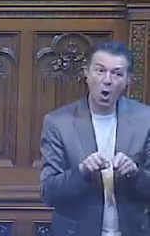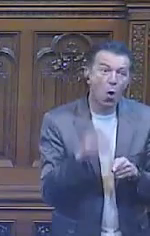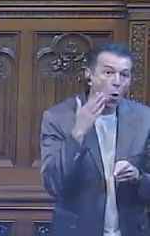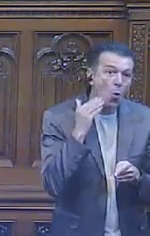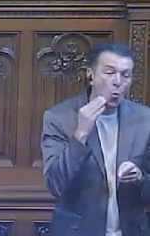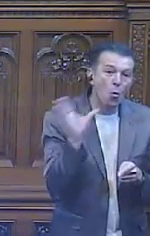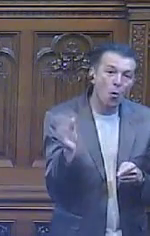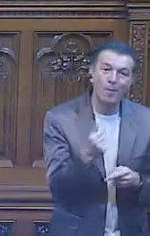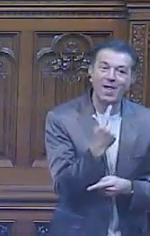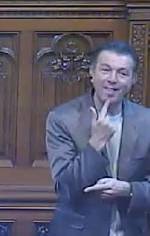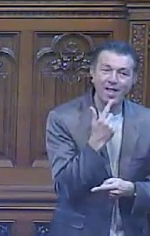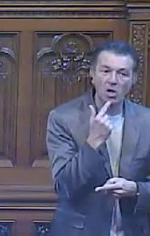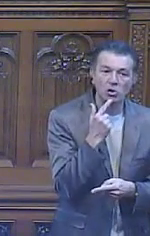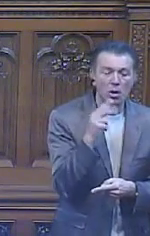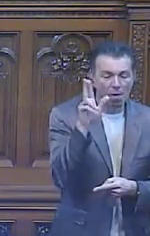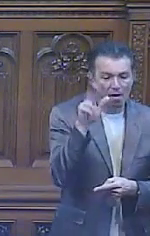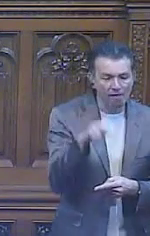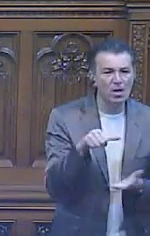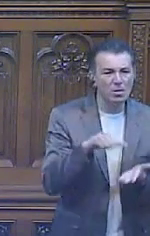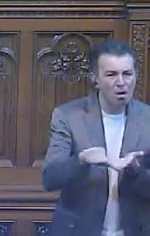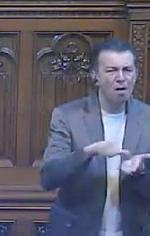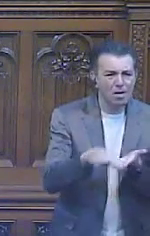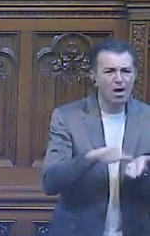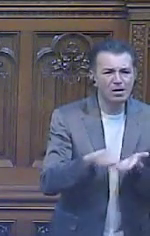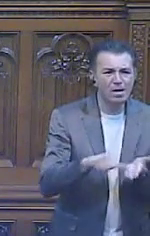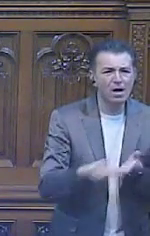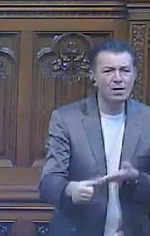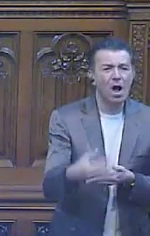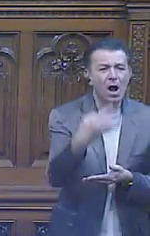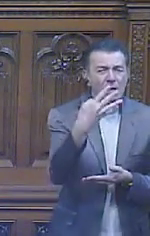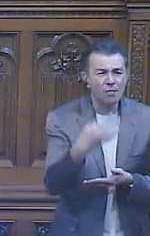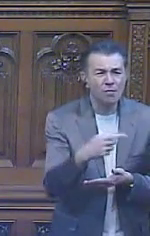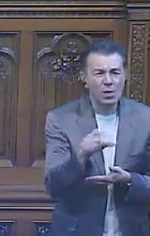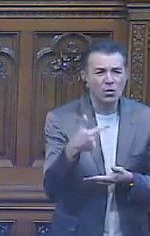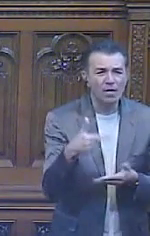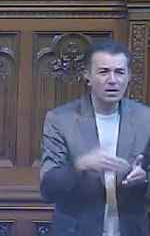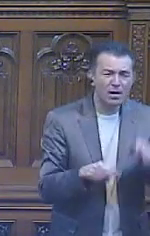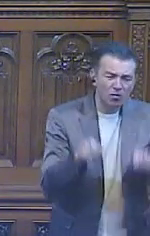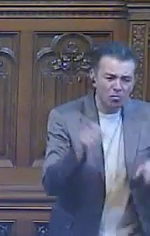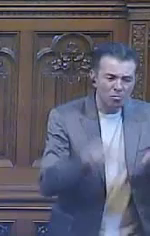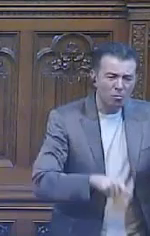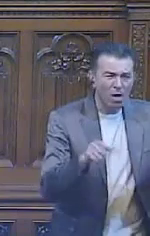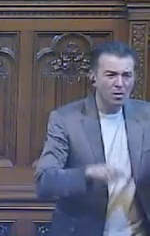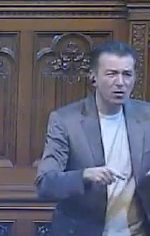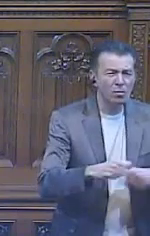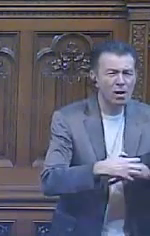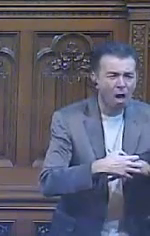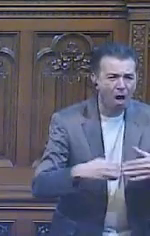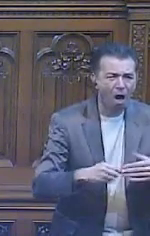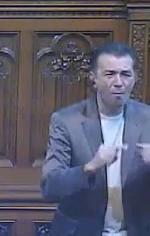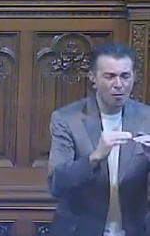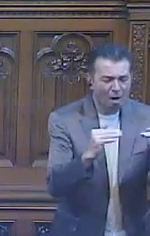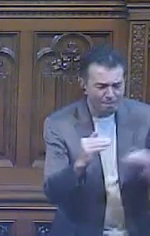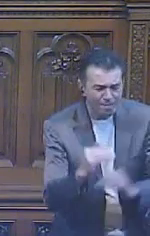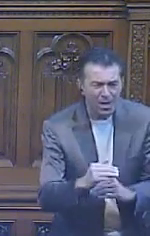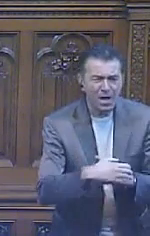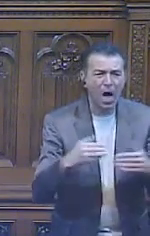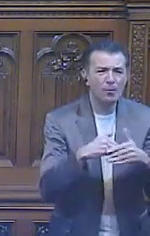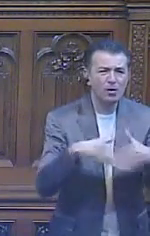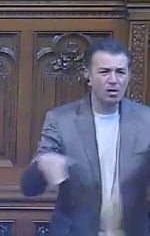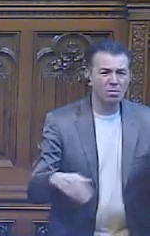jahrelang eingezahlt haben und mittlerweile 420.000 Wienerinnen und Wiener an oder unter der Armutsgrenze leben müssen. So kann